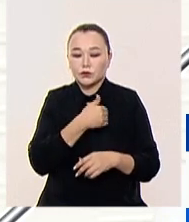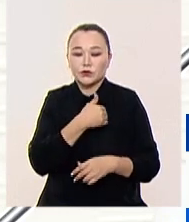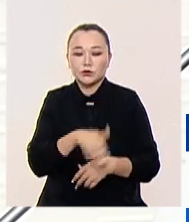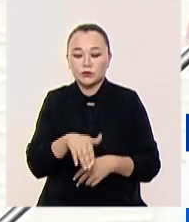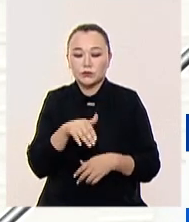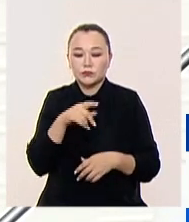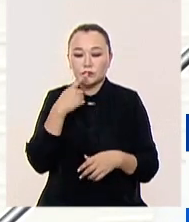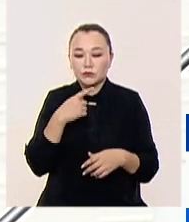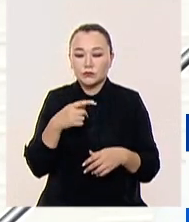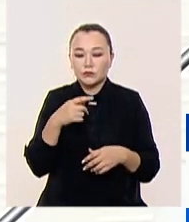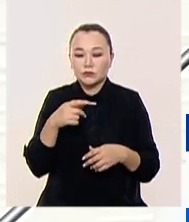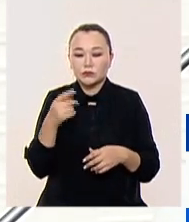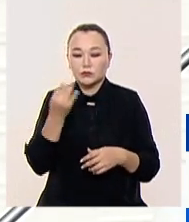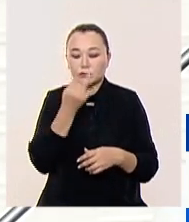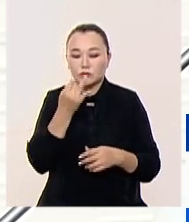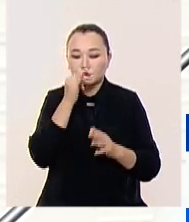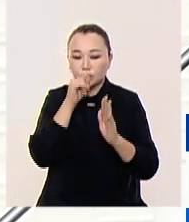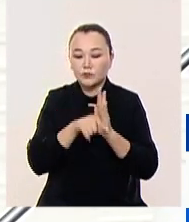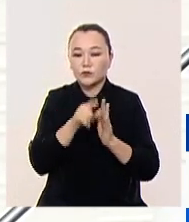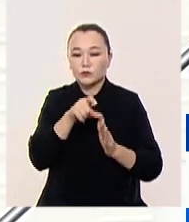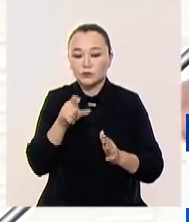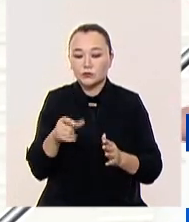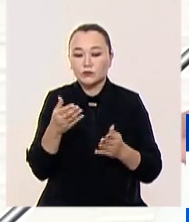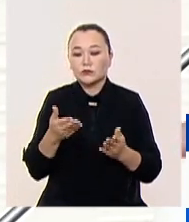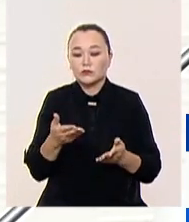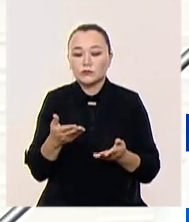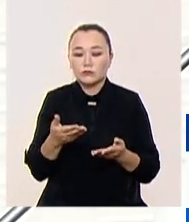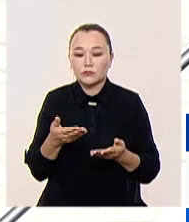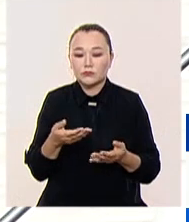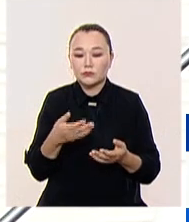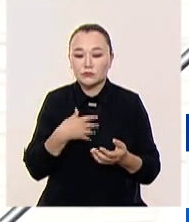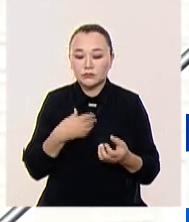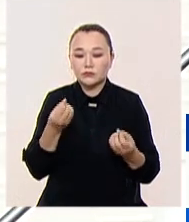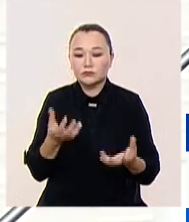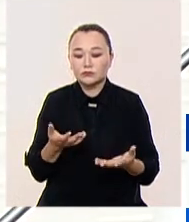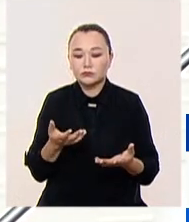они говорят, там, защита интересов клиентов и так далее, но тогда вопрос стоит на